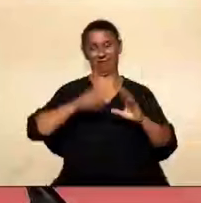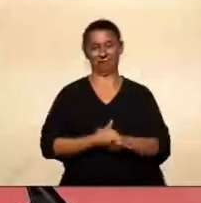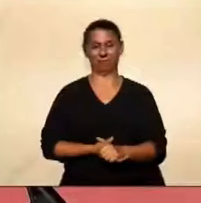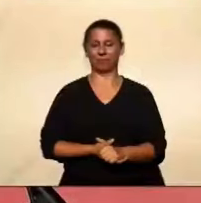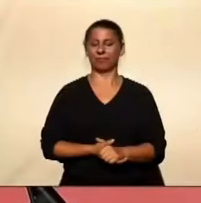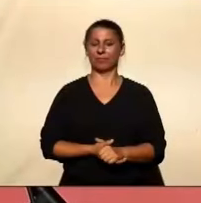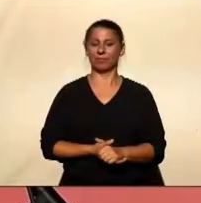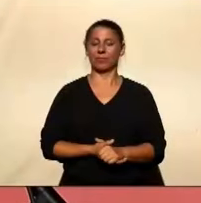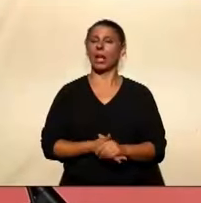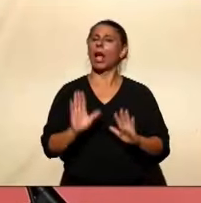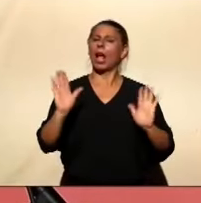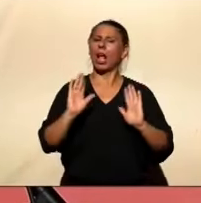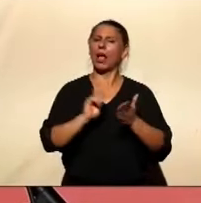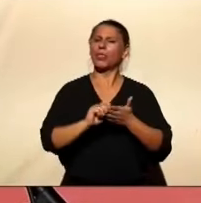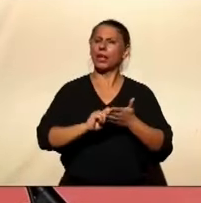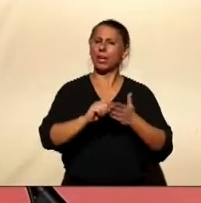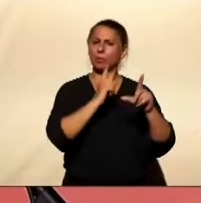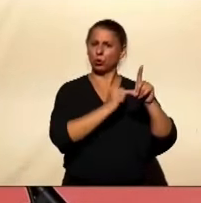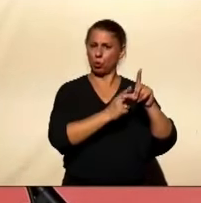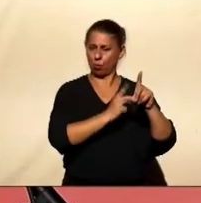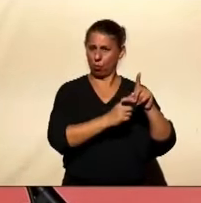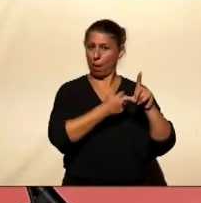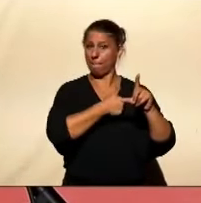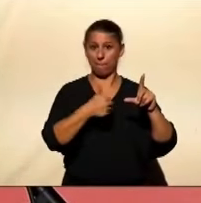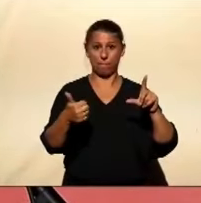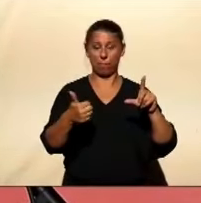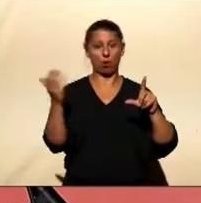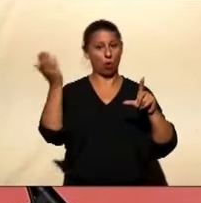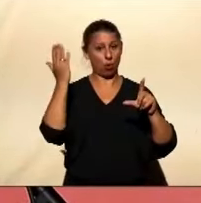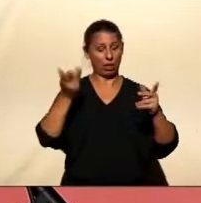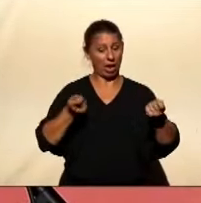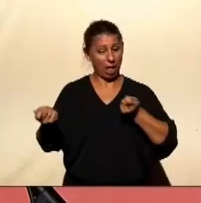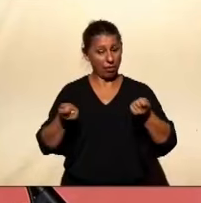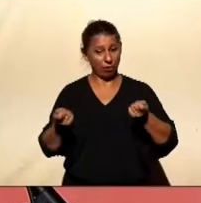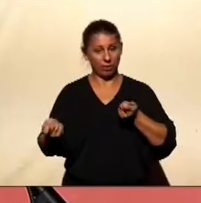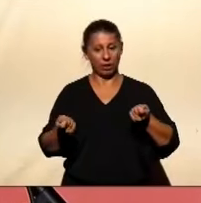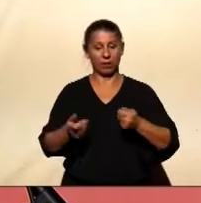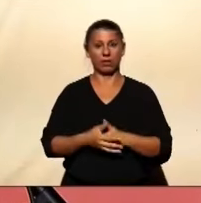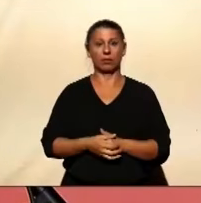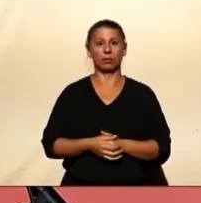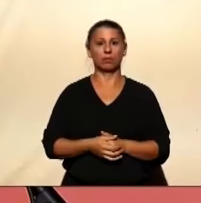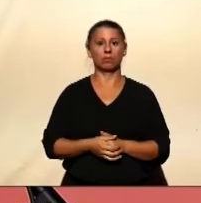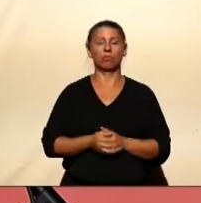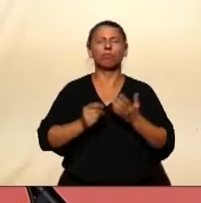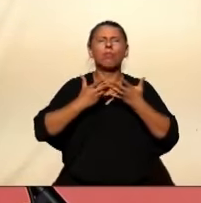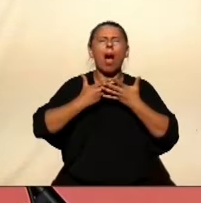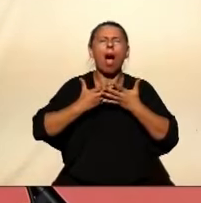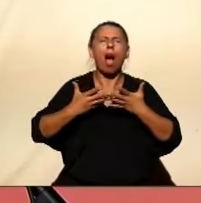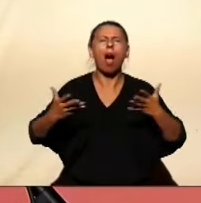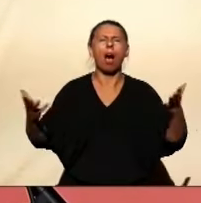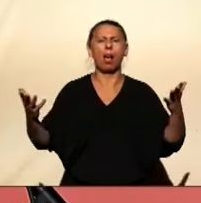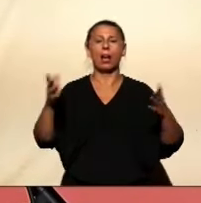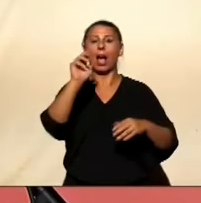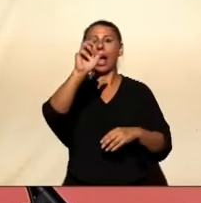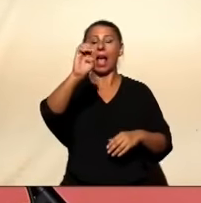Δεν έγραψε το ΚΚΕ μόνο όταν καθοδήγησε την εποποιία της